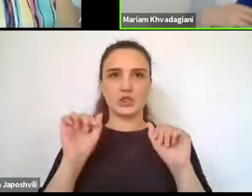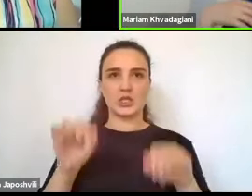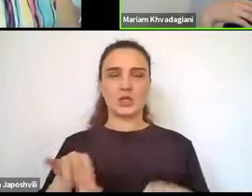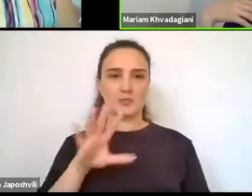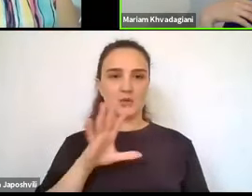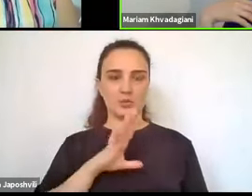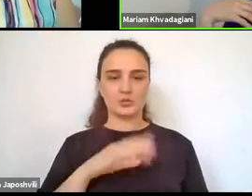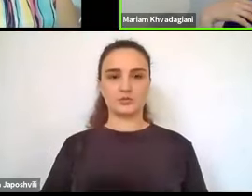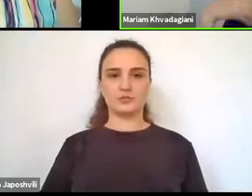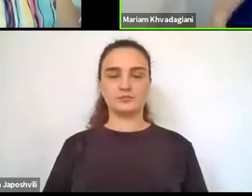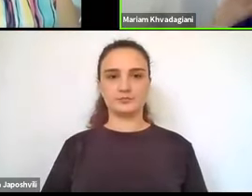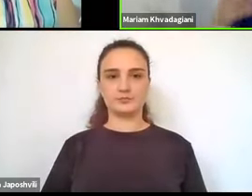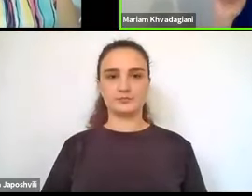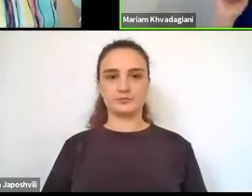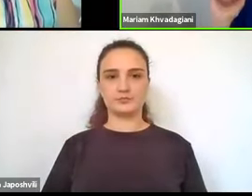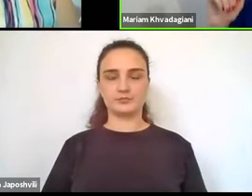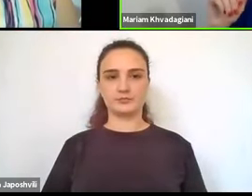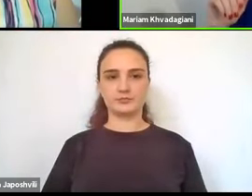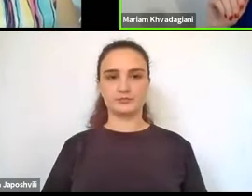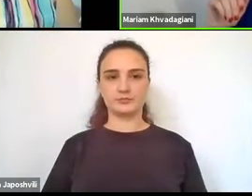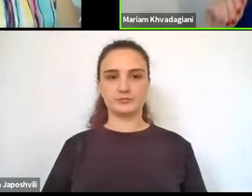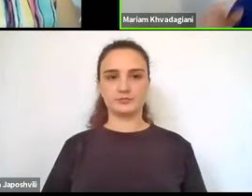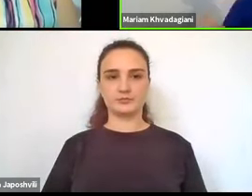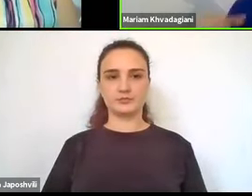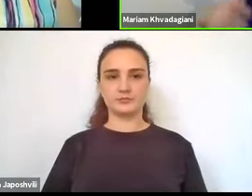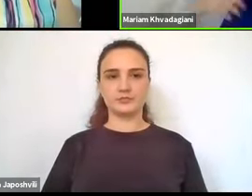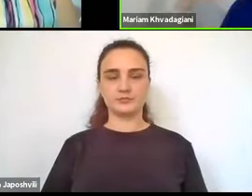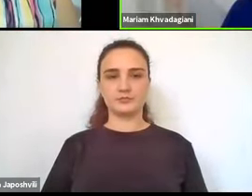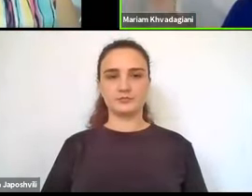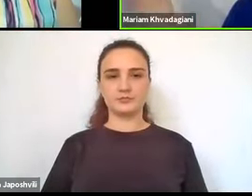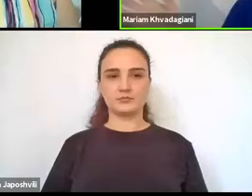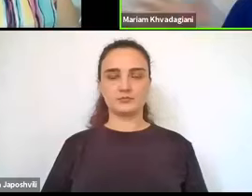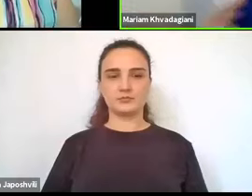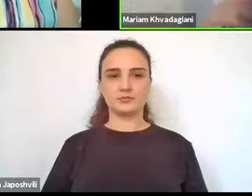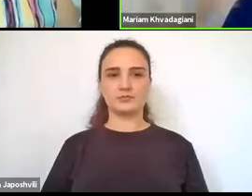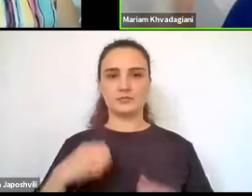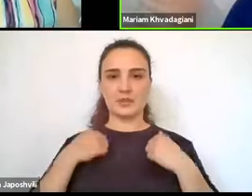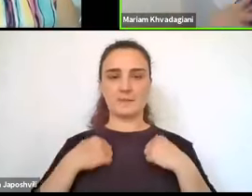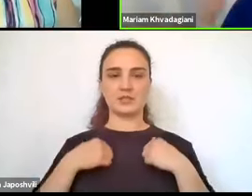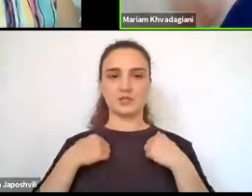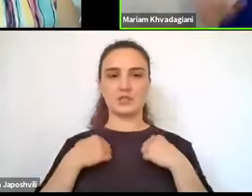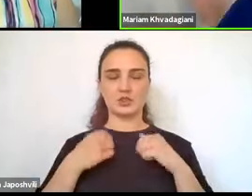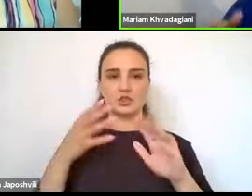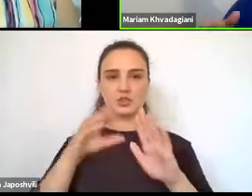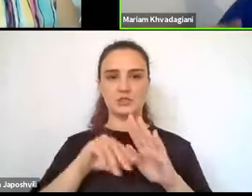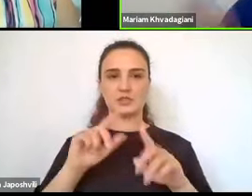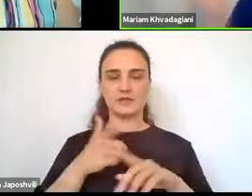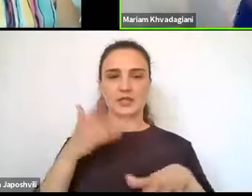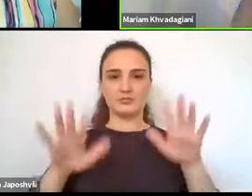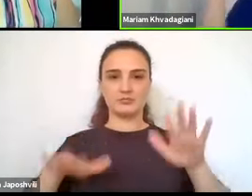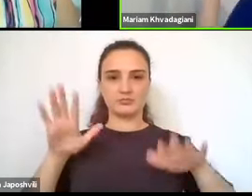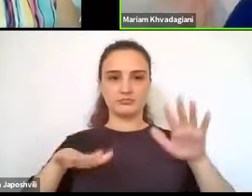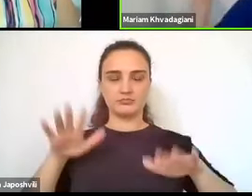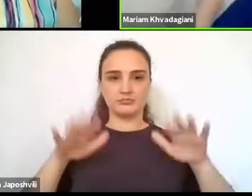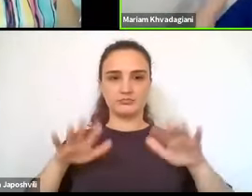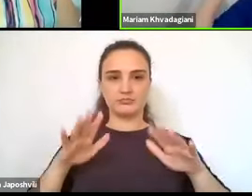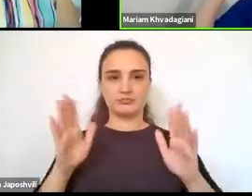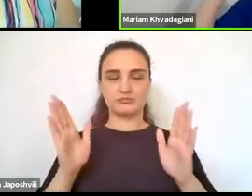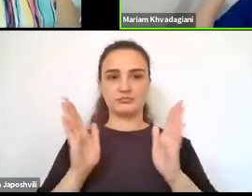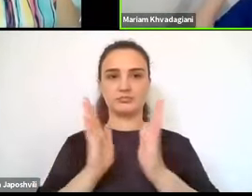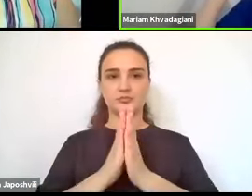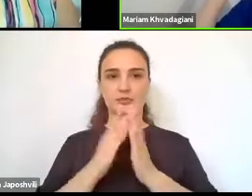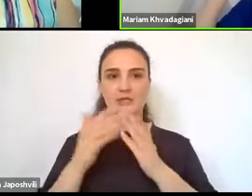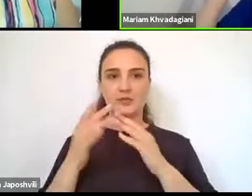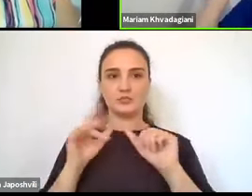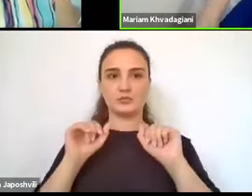იყოს იმპულსის შეკავებაზე მუშაობა, რომ აი აბაზანაში ისე ხელებს აქნევს და სტოპს რომ დავუძახებ,